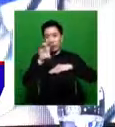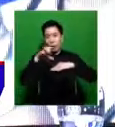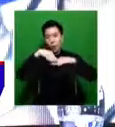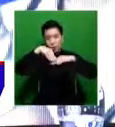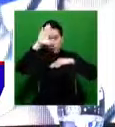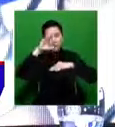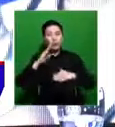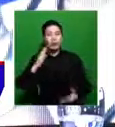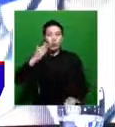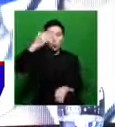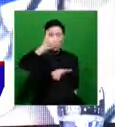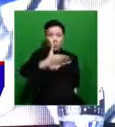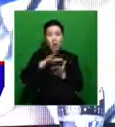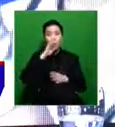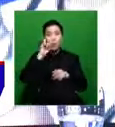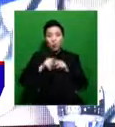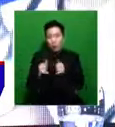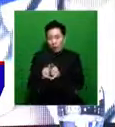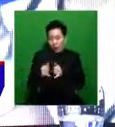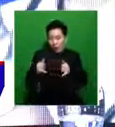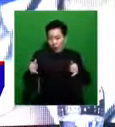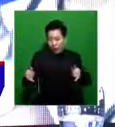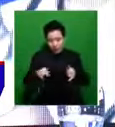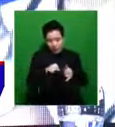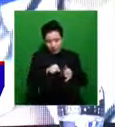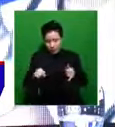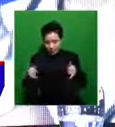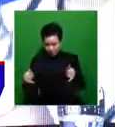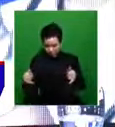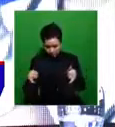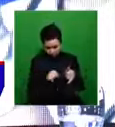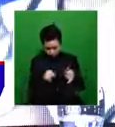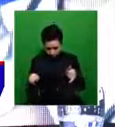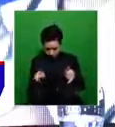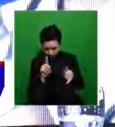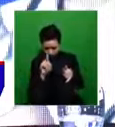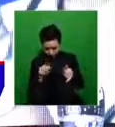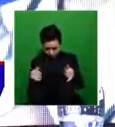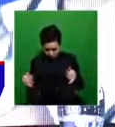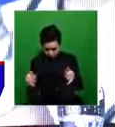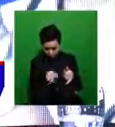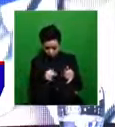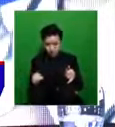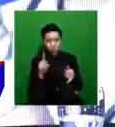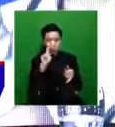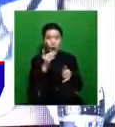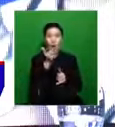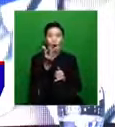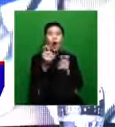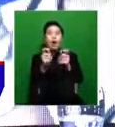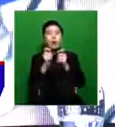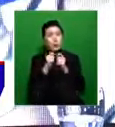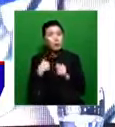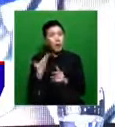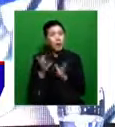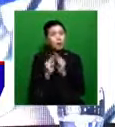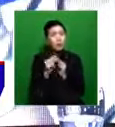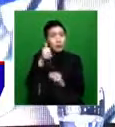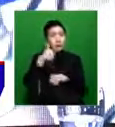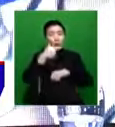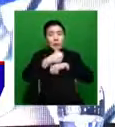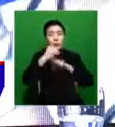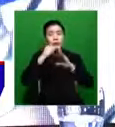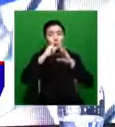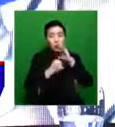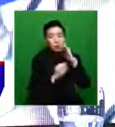มีมาตรการเช่นจะต้องนั่งห่างกันไม่น้อยกว่าระยะ1เมตรจะต้องทำการขออนุญาตจากเจ้าพนักงานผู้ว่าราชการจังหวั